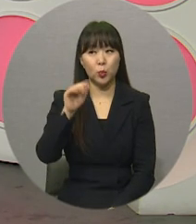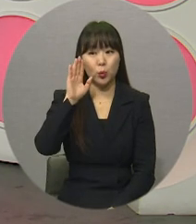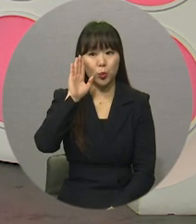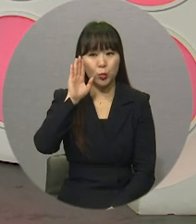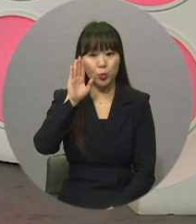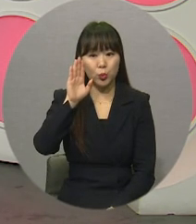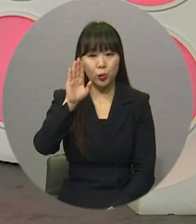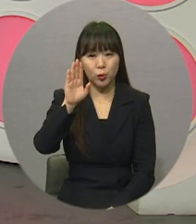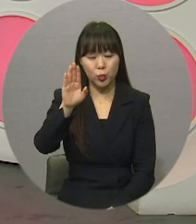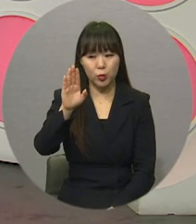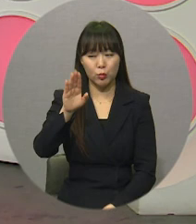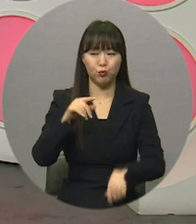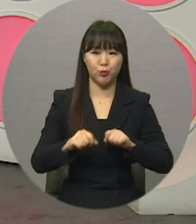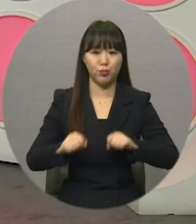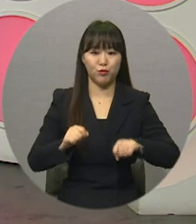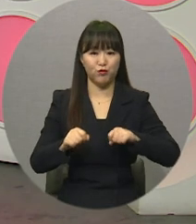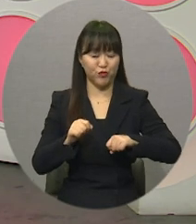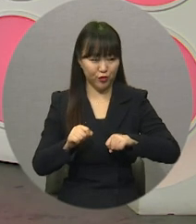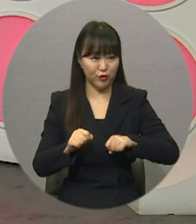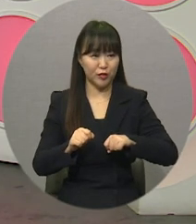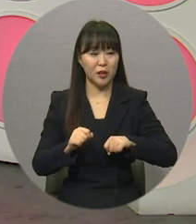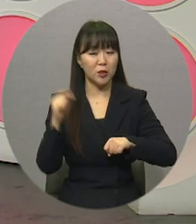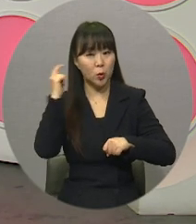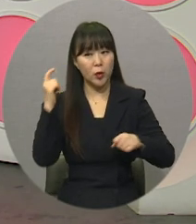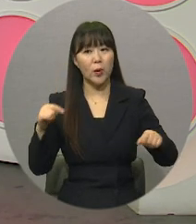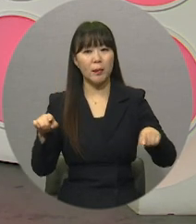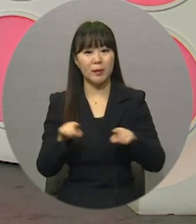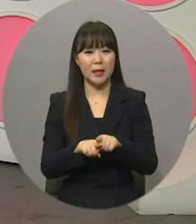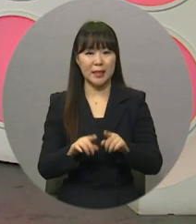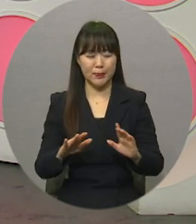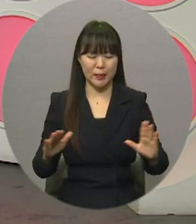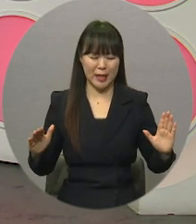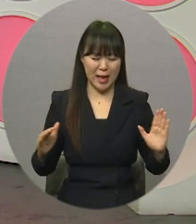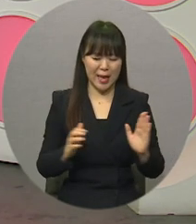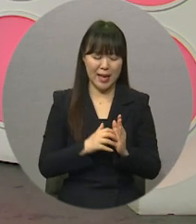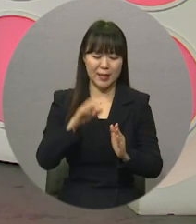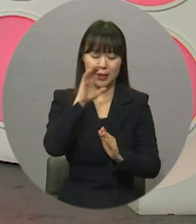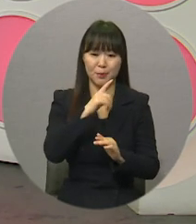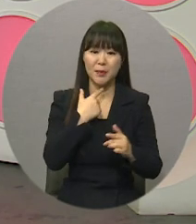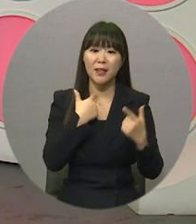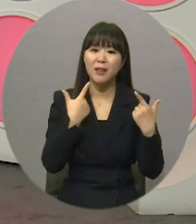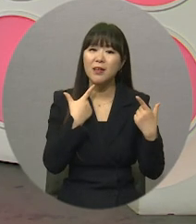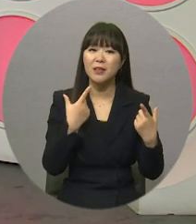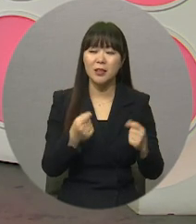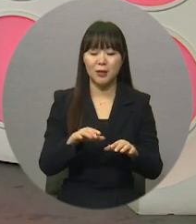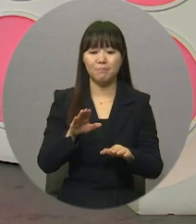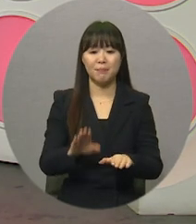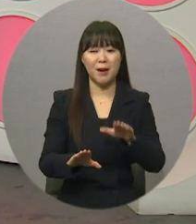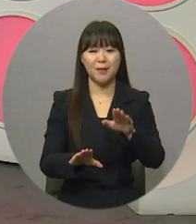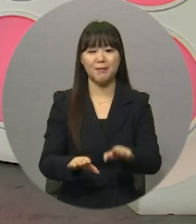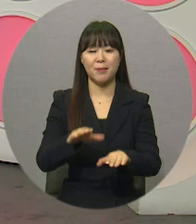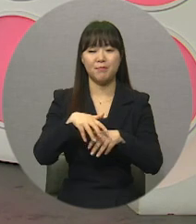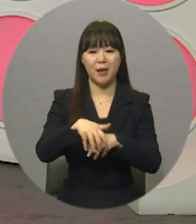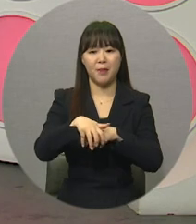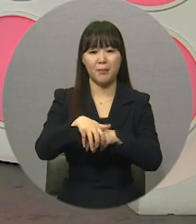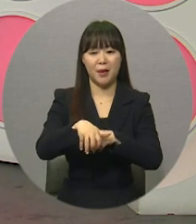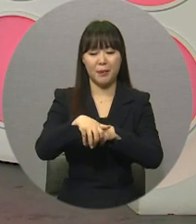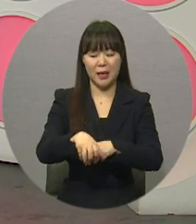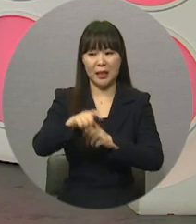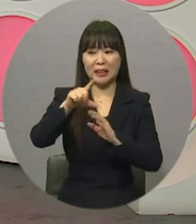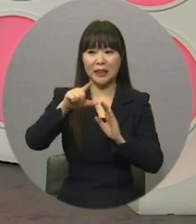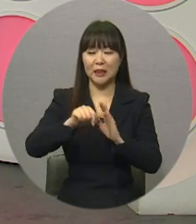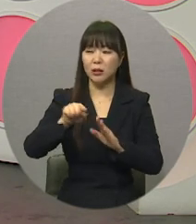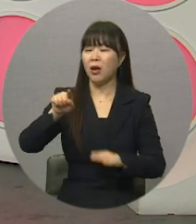뒤 군악대 연주에 맞춰 지금껏 연습한 대로 한 걸음씩 행진했습니다.